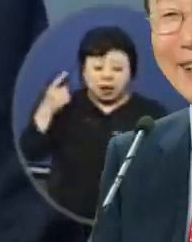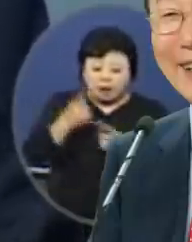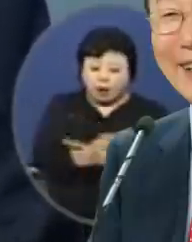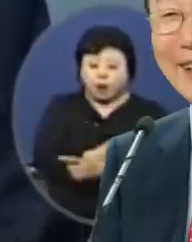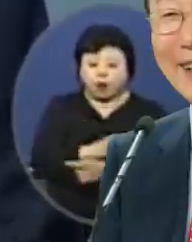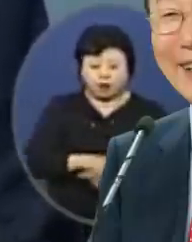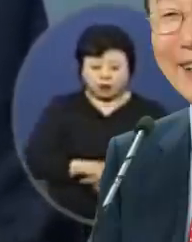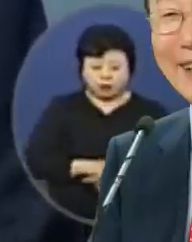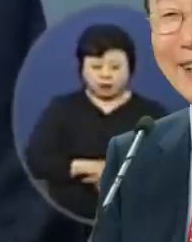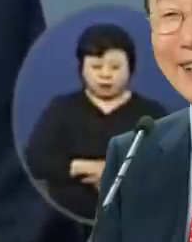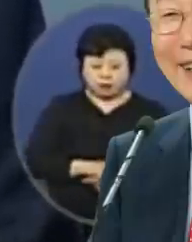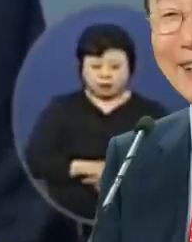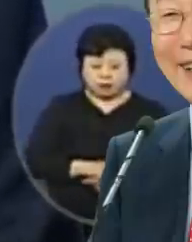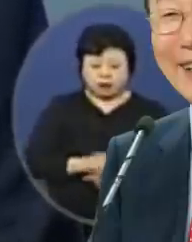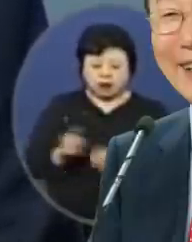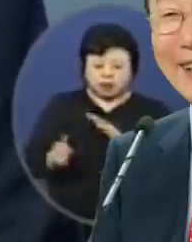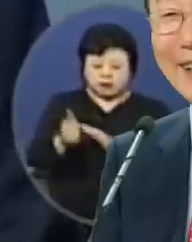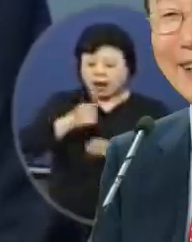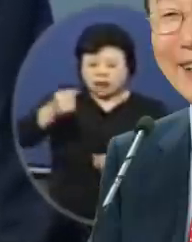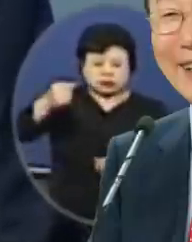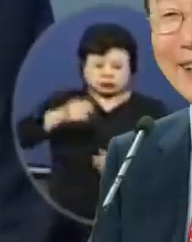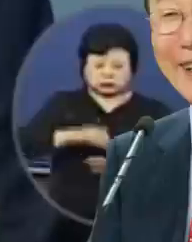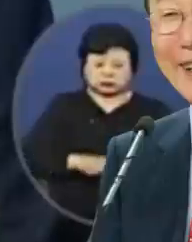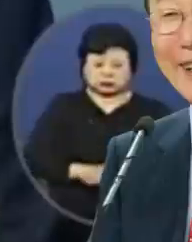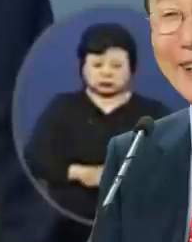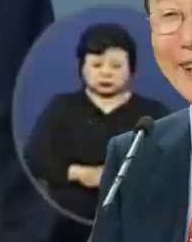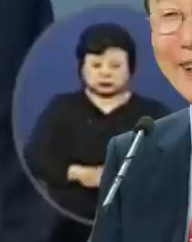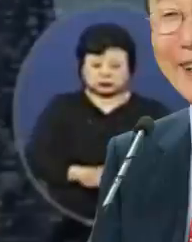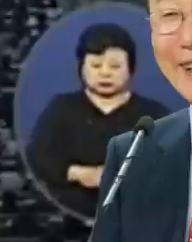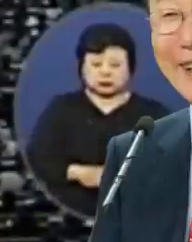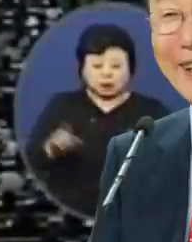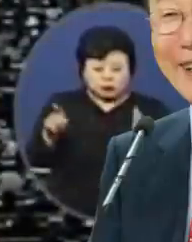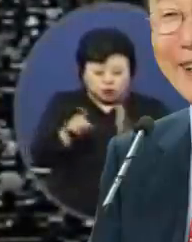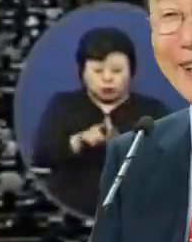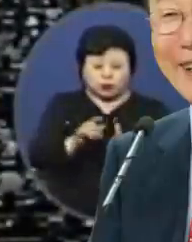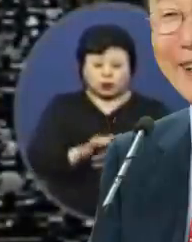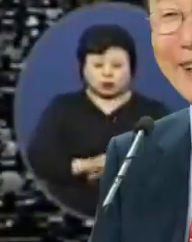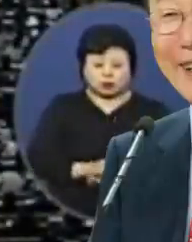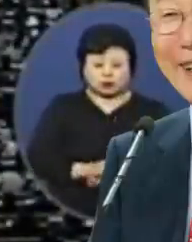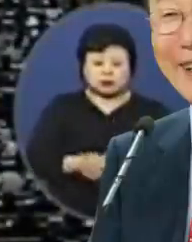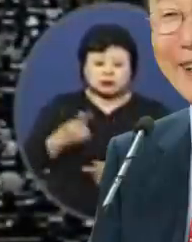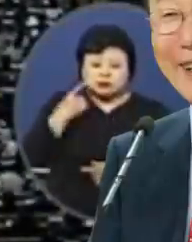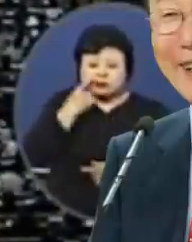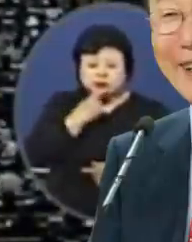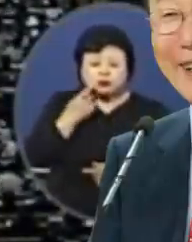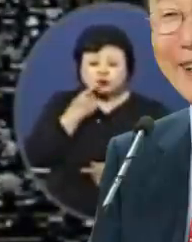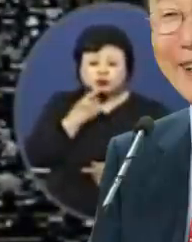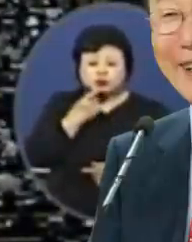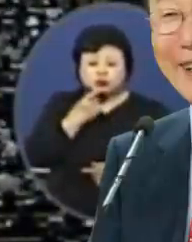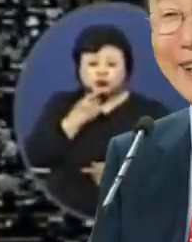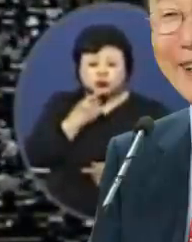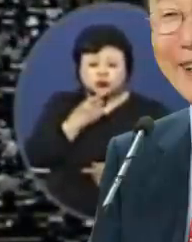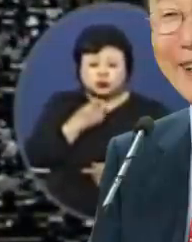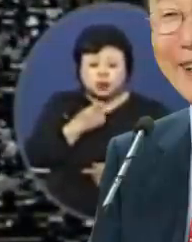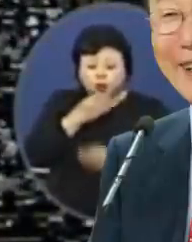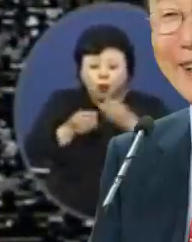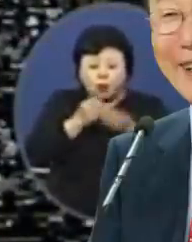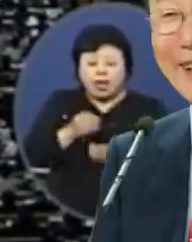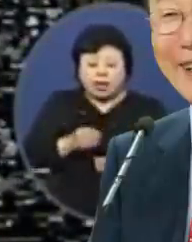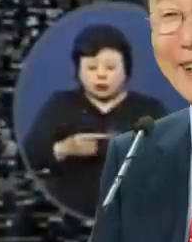바꿈으로, 희망을 가짐으로, 믿음으로, 입술의 긍정적인 고백을